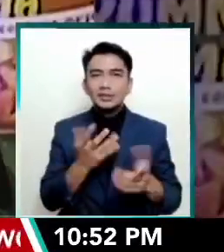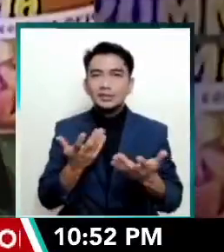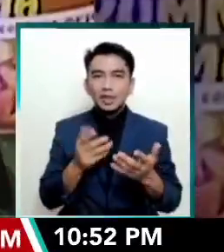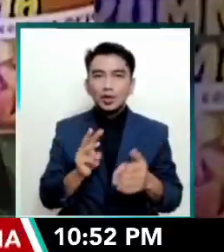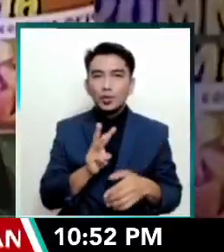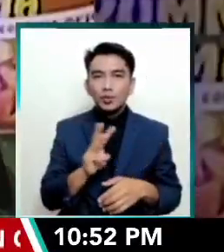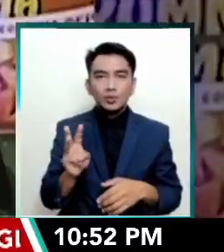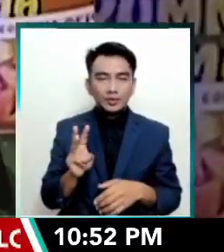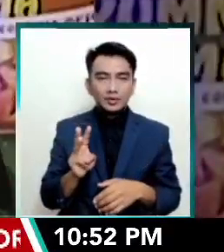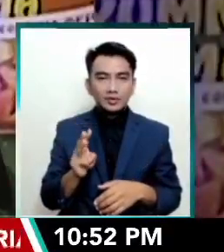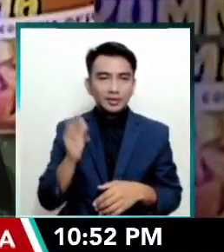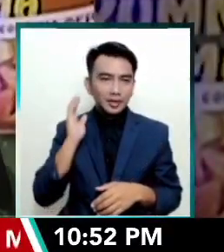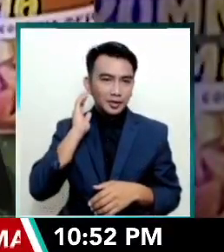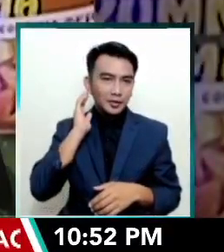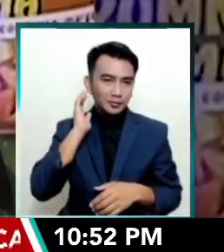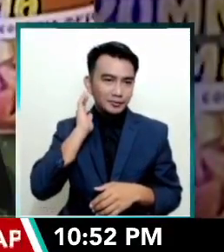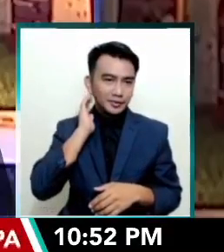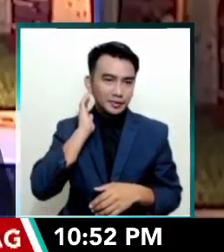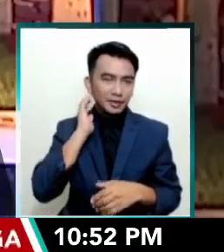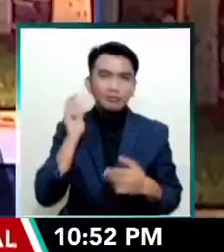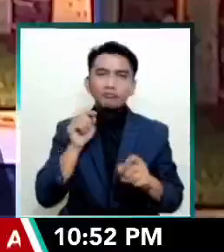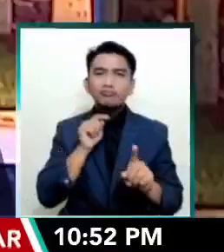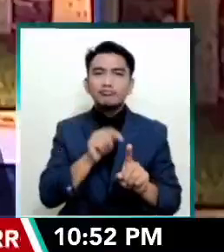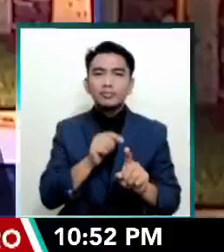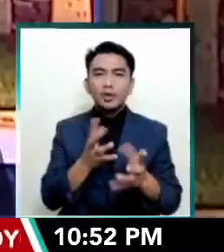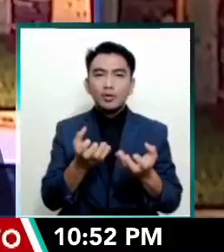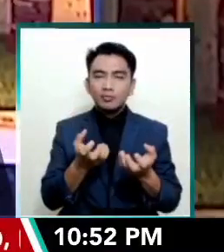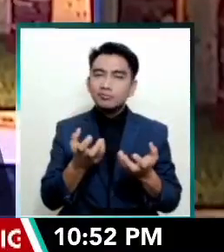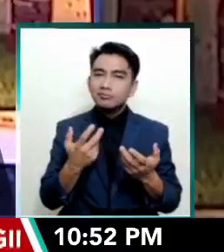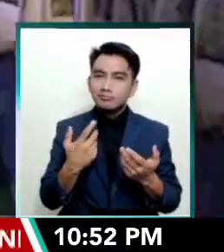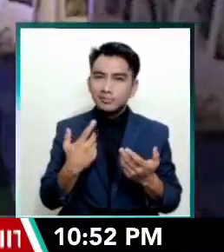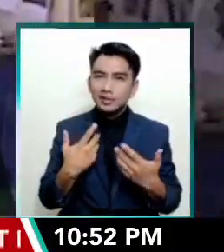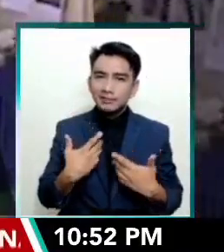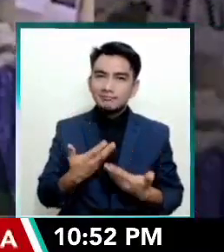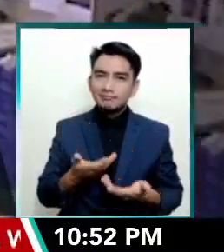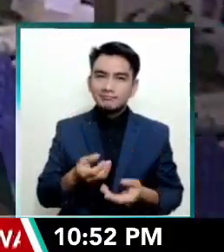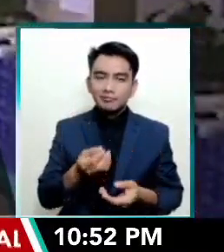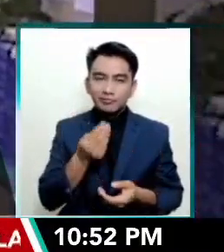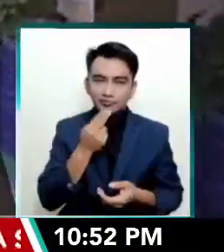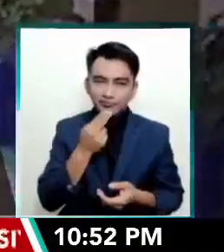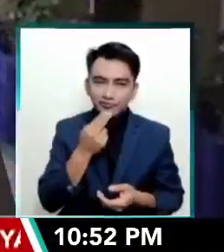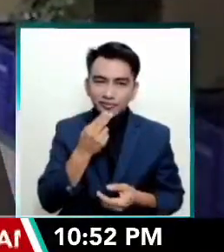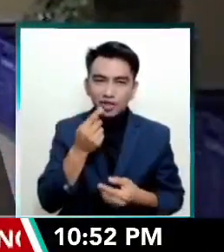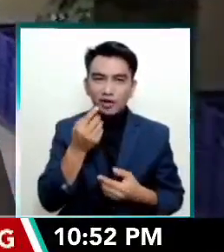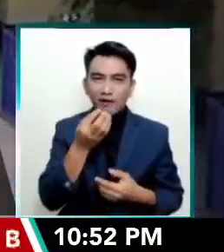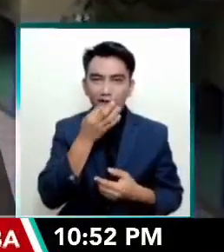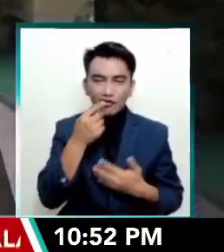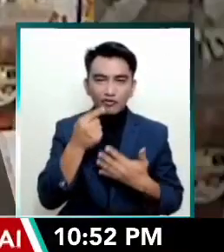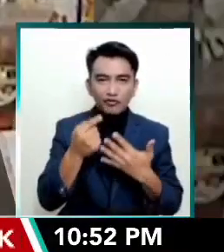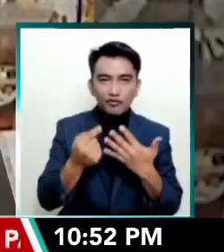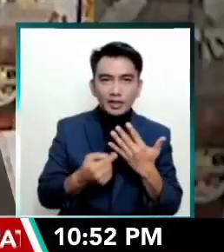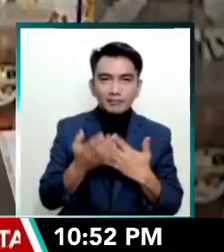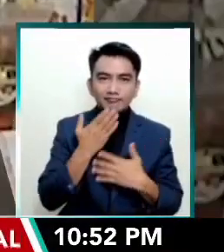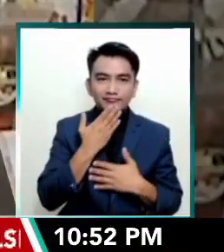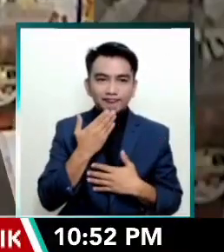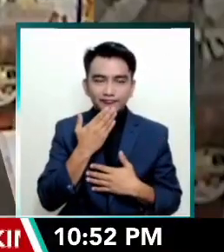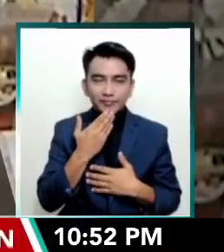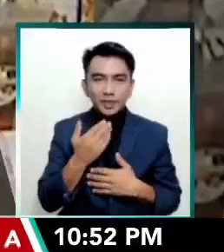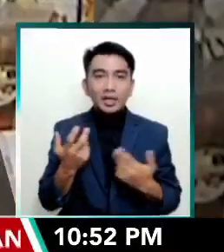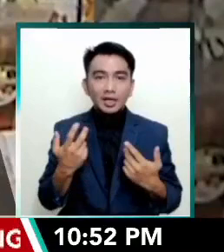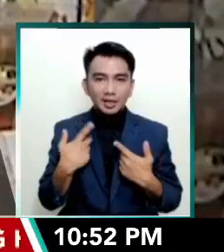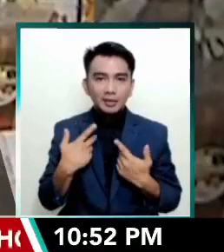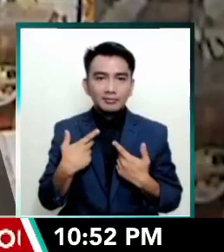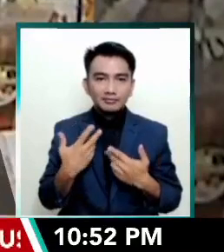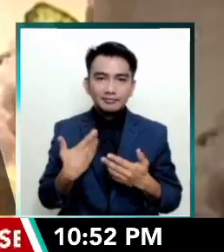University. Layo nilang maging masustansya ang mga minatamis na produkto sa merkado. Sustainable rin daw ang mga sangkap,